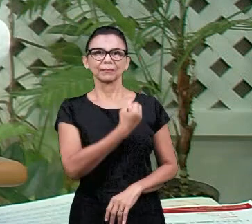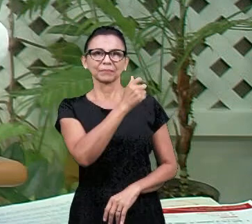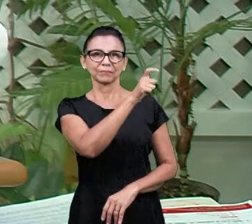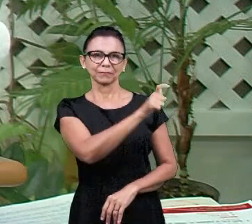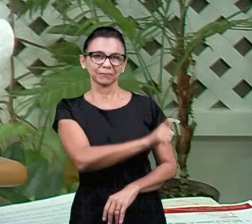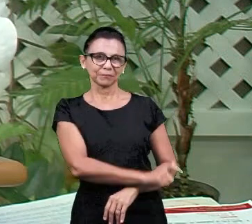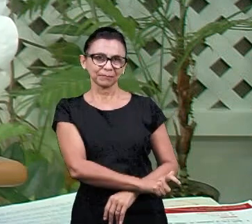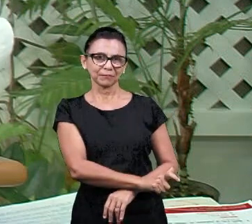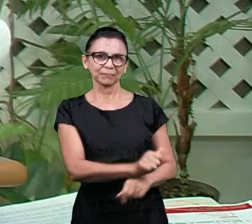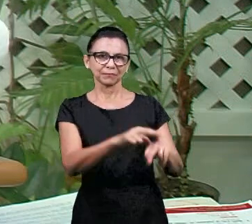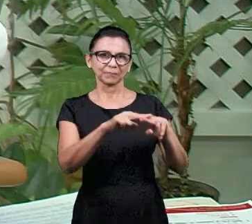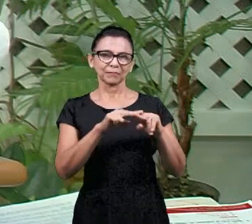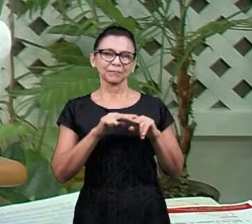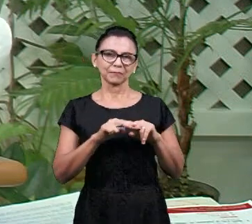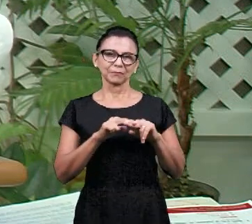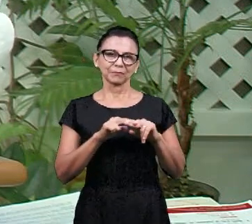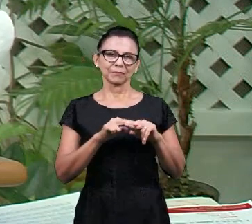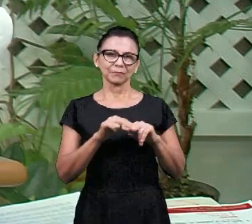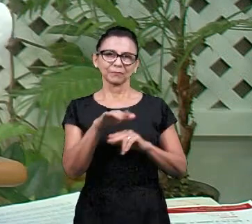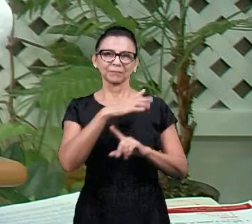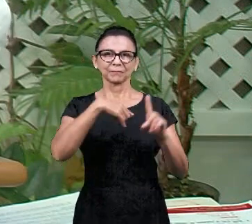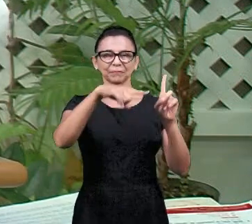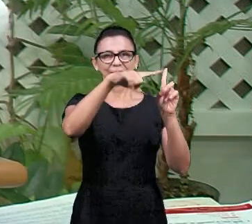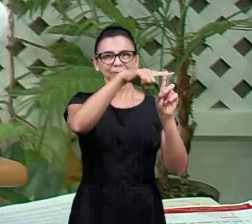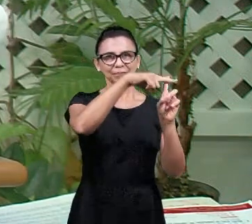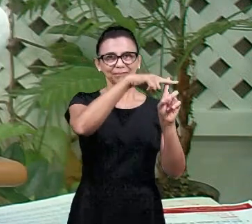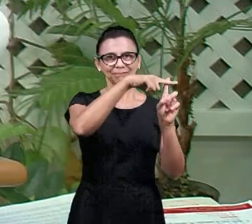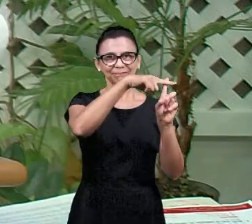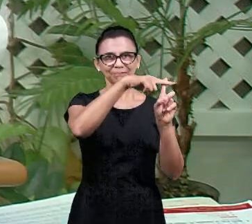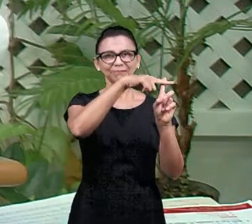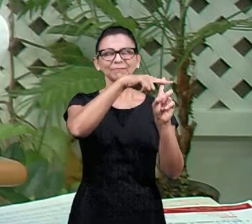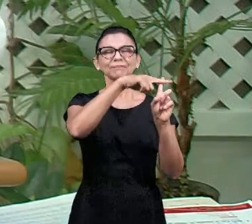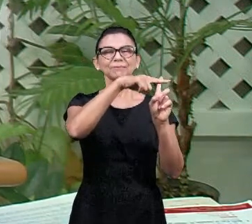secant à travers le sacrifice de Jésus, le salut.